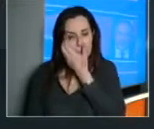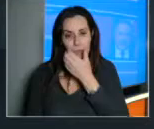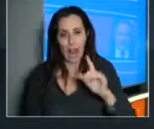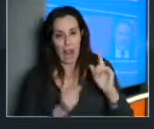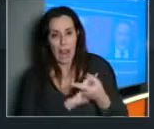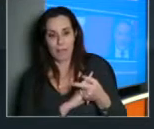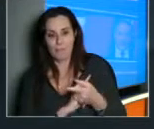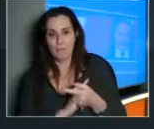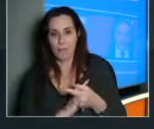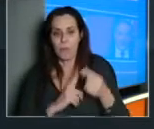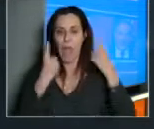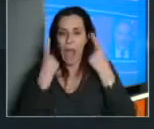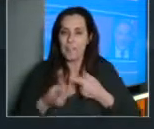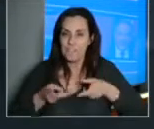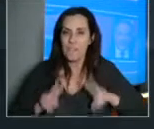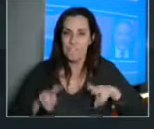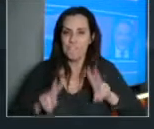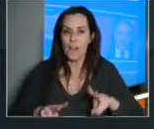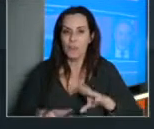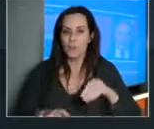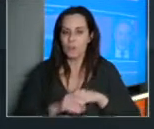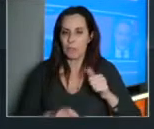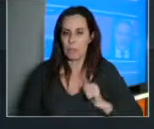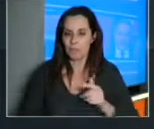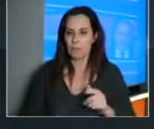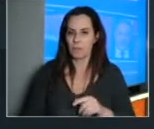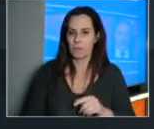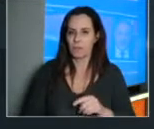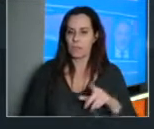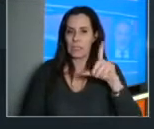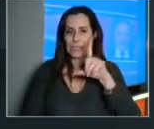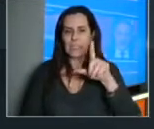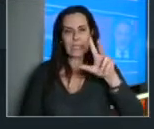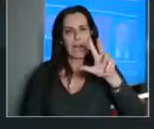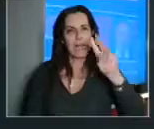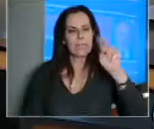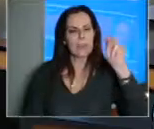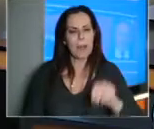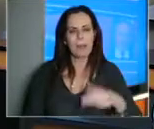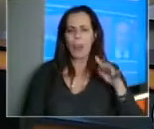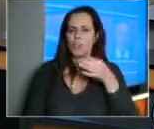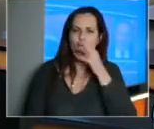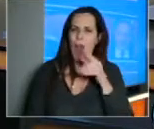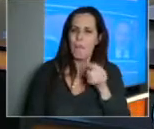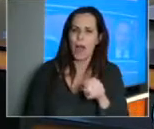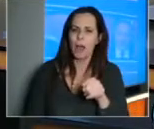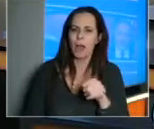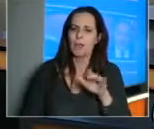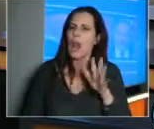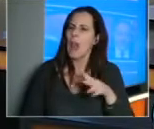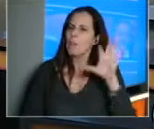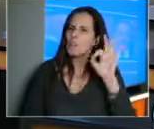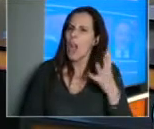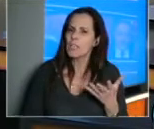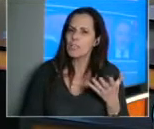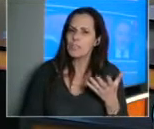להפך, החרדים ההארדקוריים שלא משרתים בצבא, הם שייכים לליצמן ולגפני. השאלה, איציק, למה אתם, או אתם לא, למה